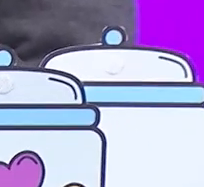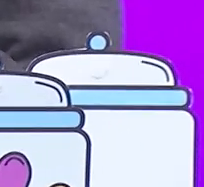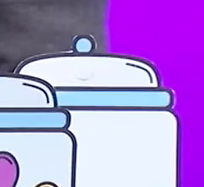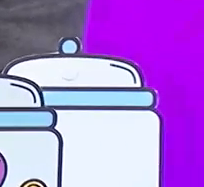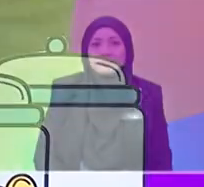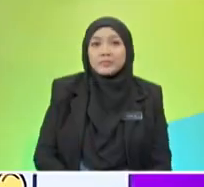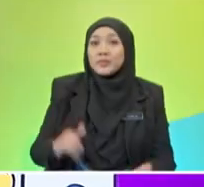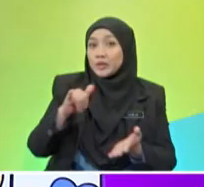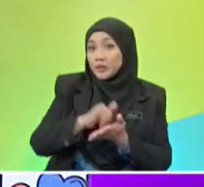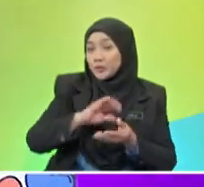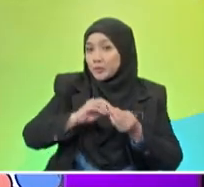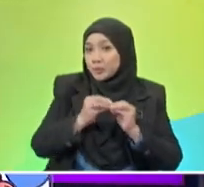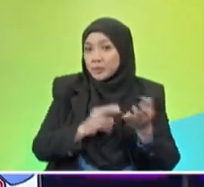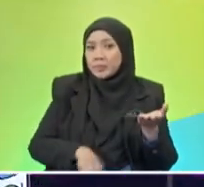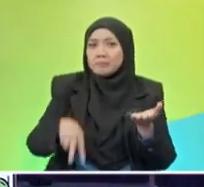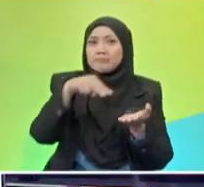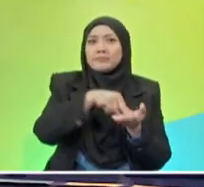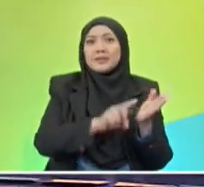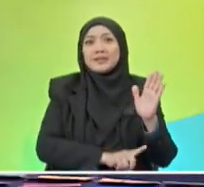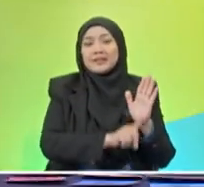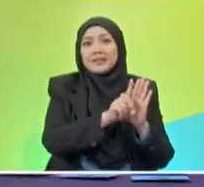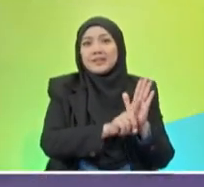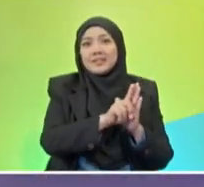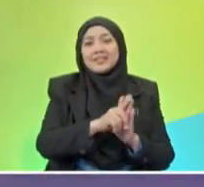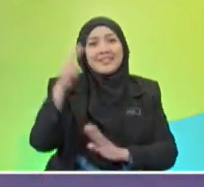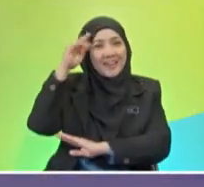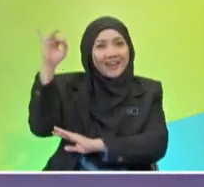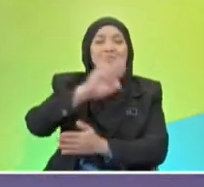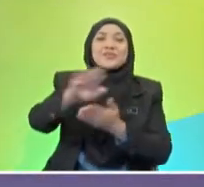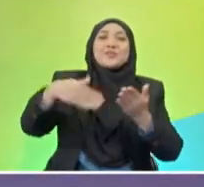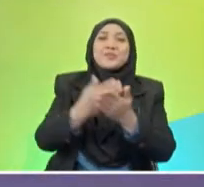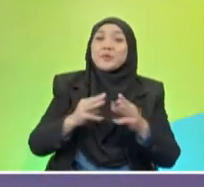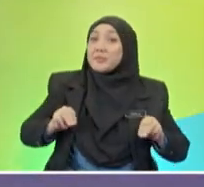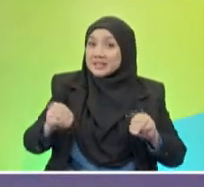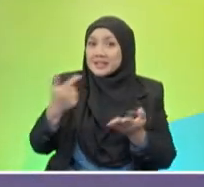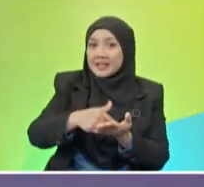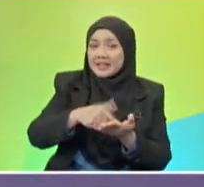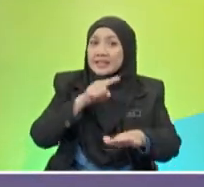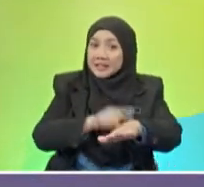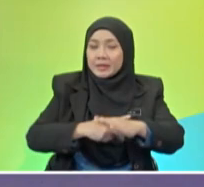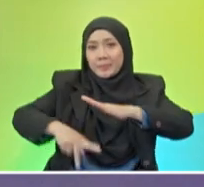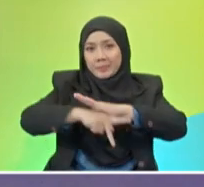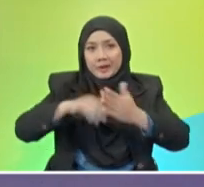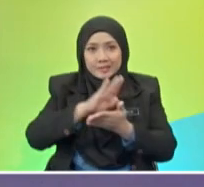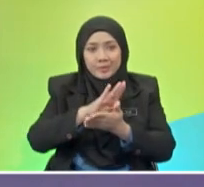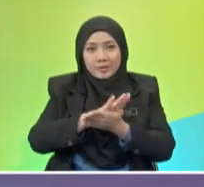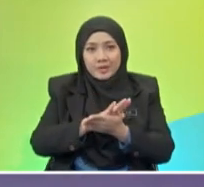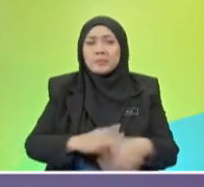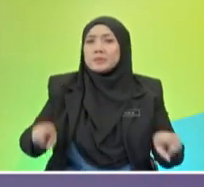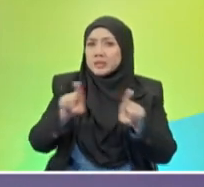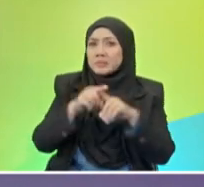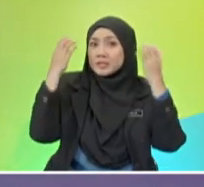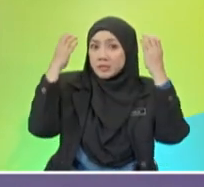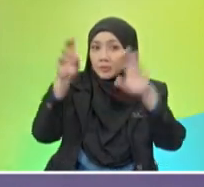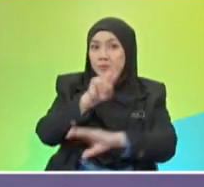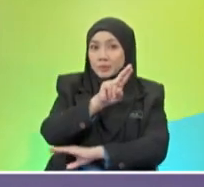Itu nombor menaik. Hey, hai semua, masih lagi di prasekolah. Hari ini saya ada bersama Cikgu Zuriana